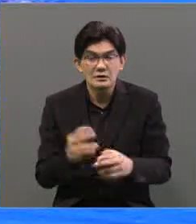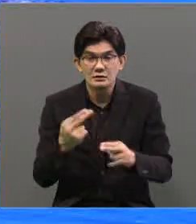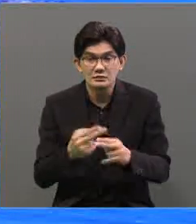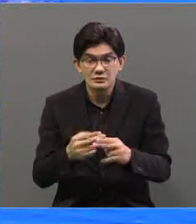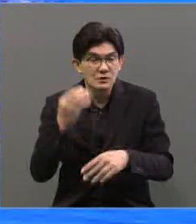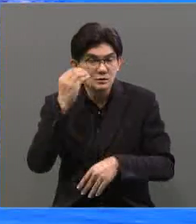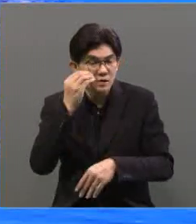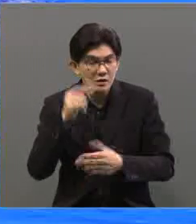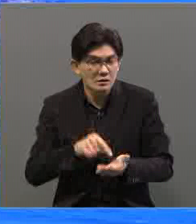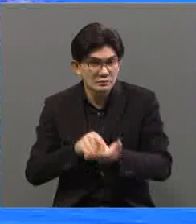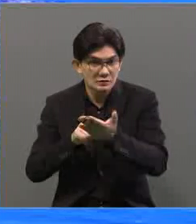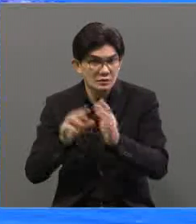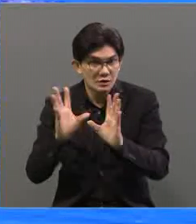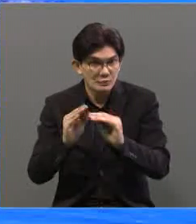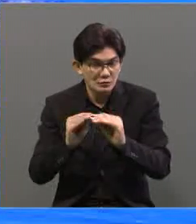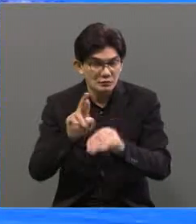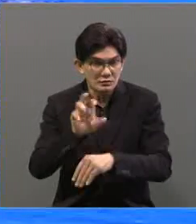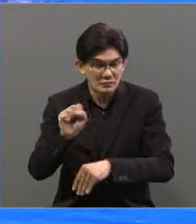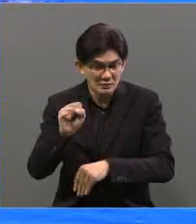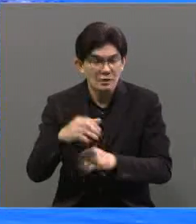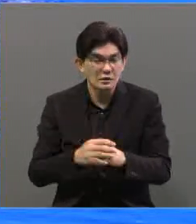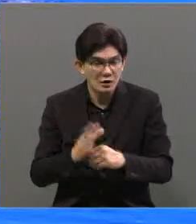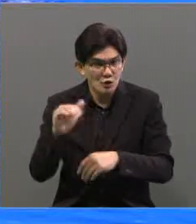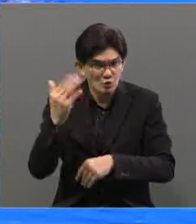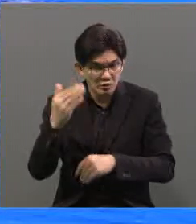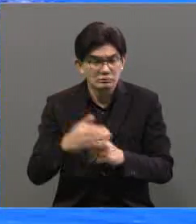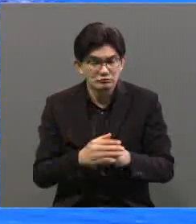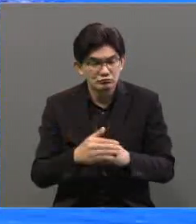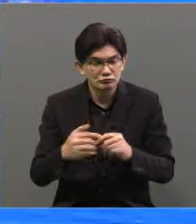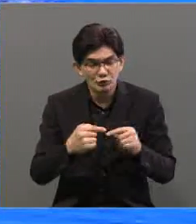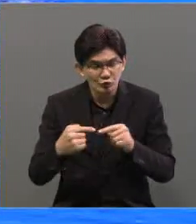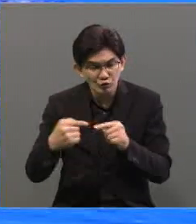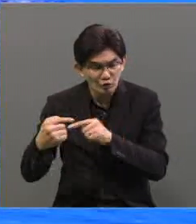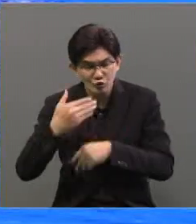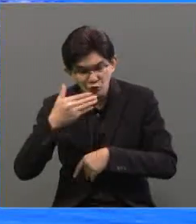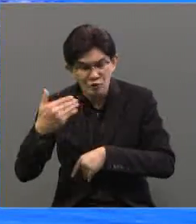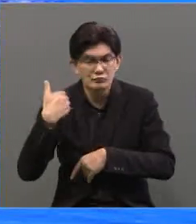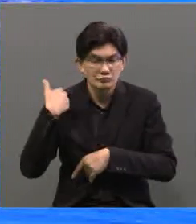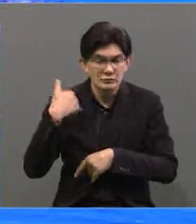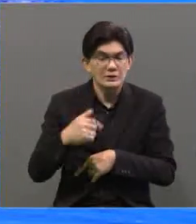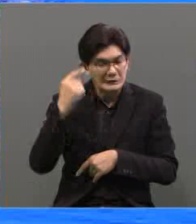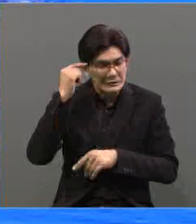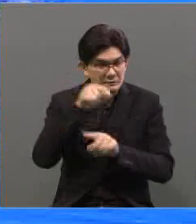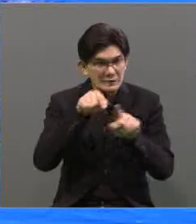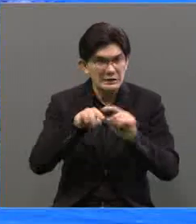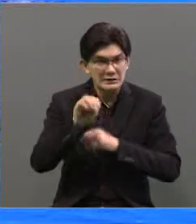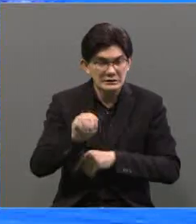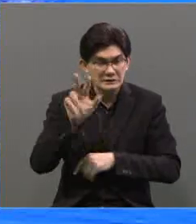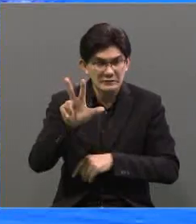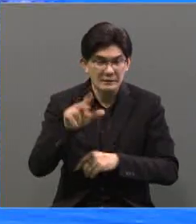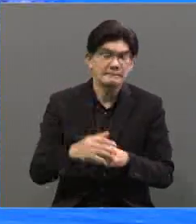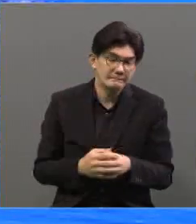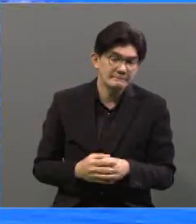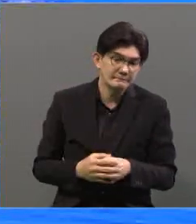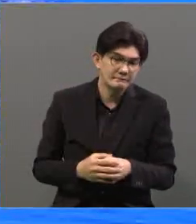ชื่อของคุณพิทาให้ที่ประชุมของรัฐสภาเนี่ยพิจารณาต่อไปเรื่อยๆจนกว่าจะได้นี่คือมุมมอง 43%ที่นี่นะ